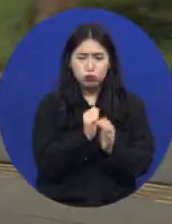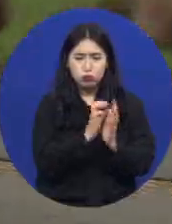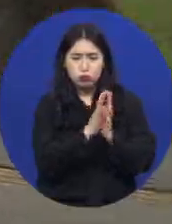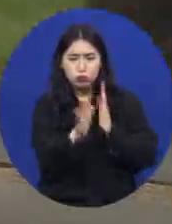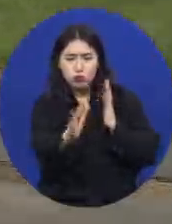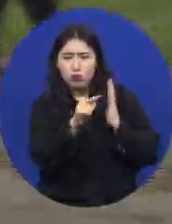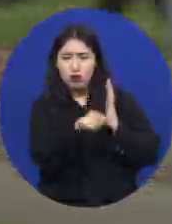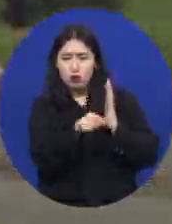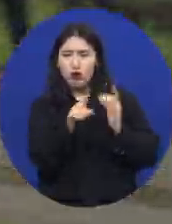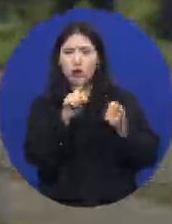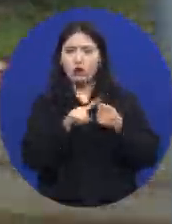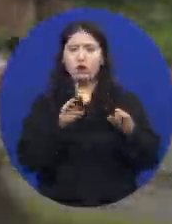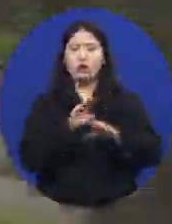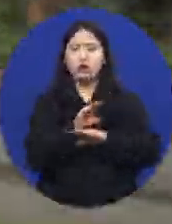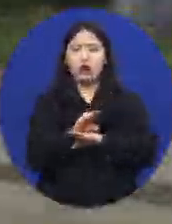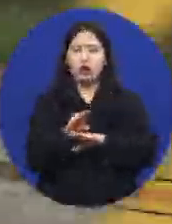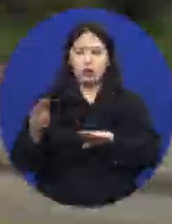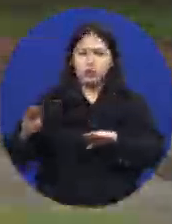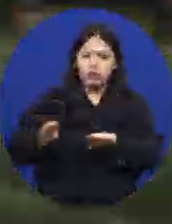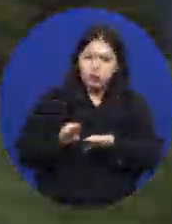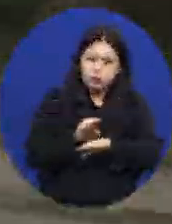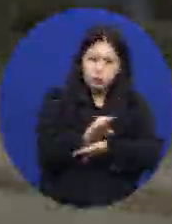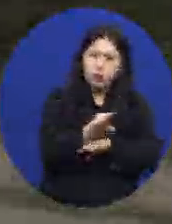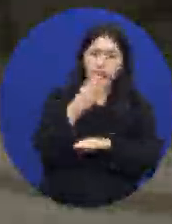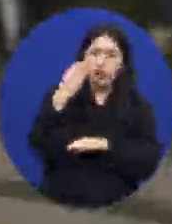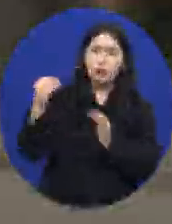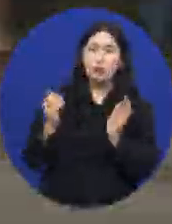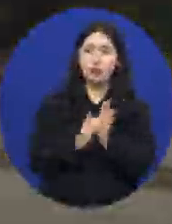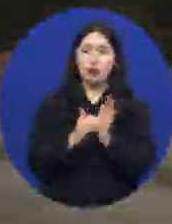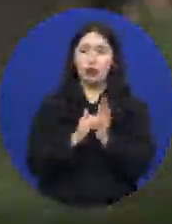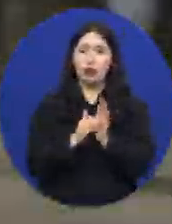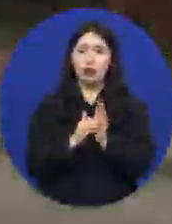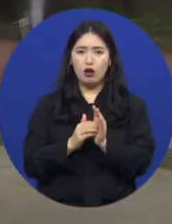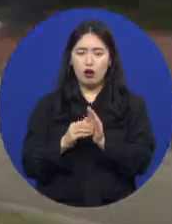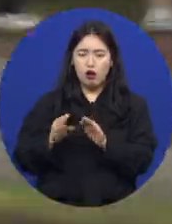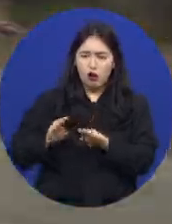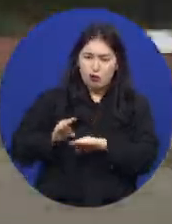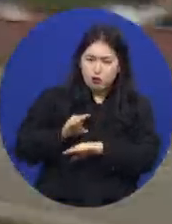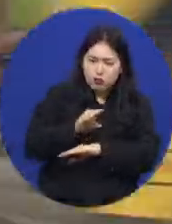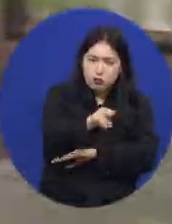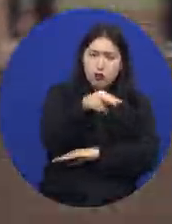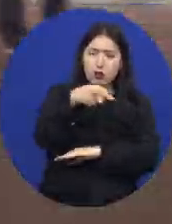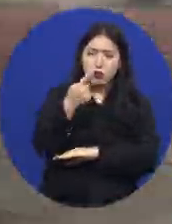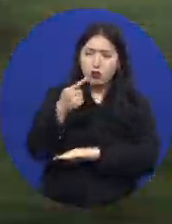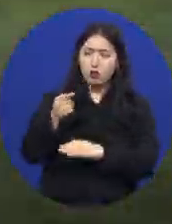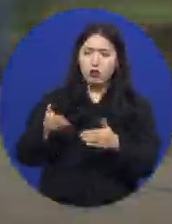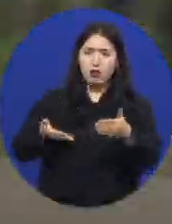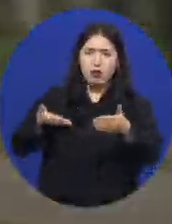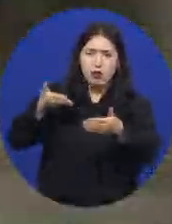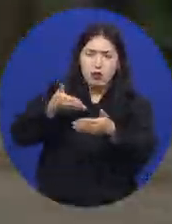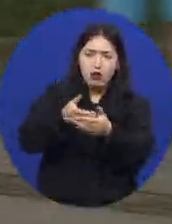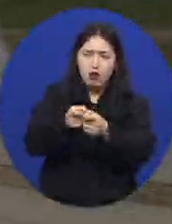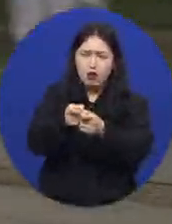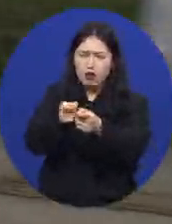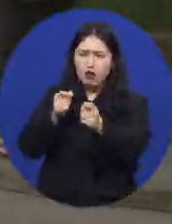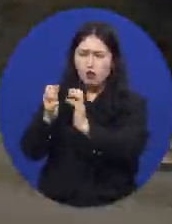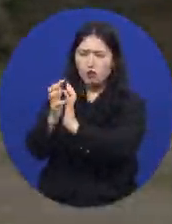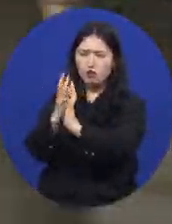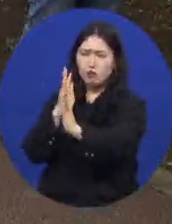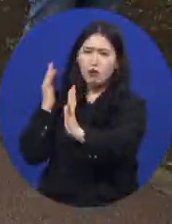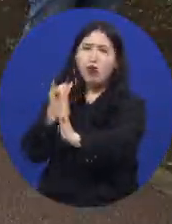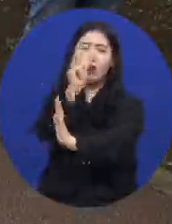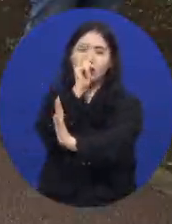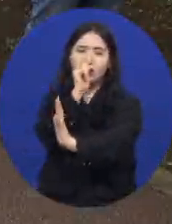시작되는지 차를 타고 따라가 봤습니다. 수백 미터를 따라가 봐도 끝도 없이 시민들의 행렬이